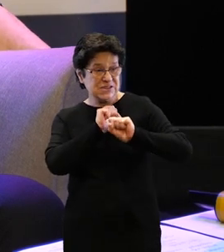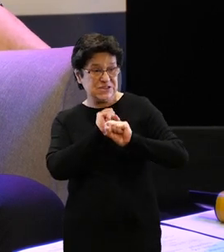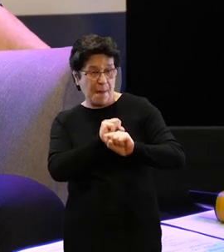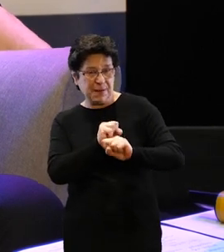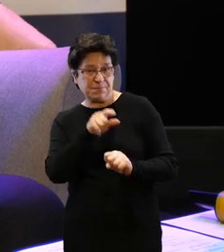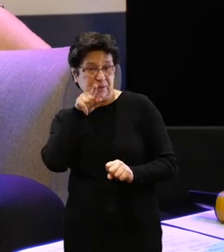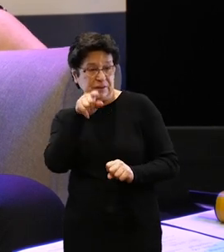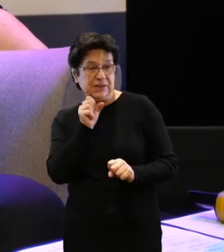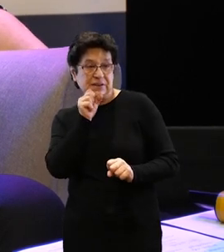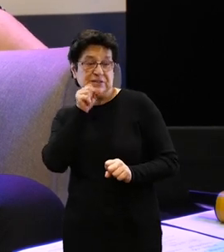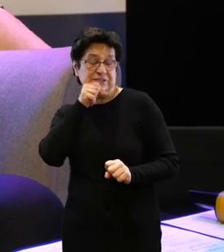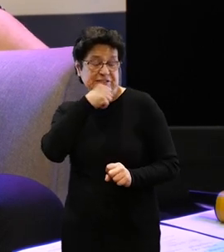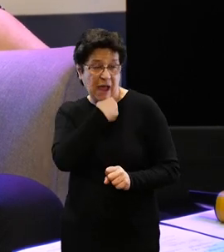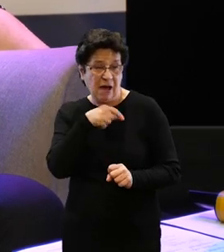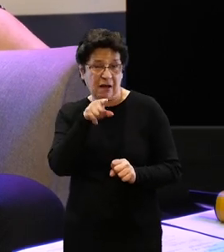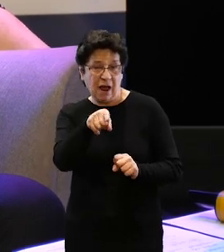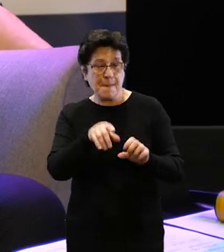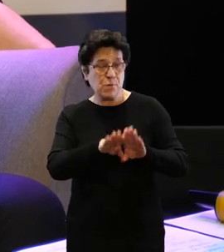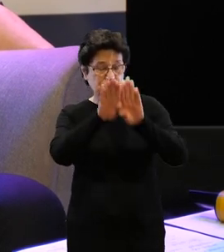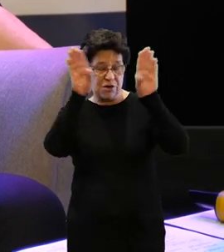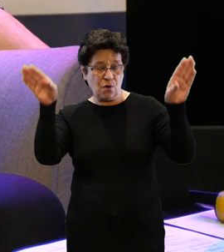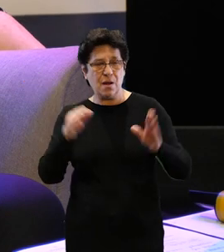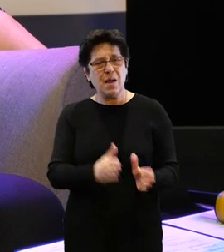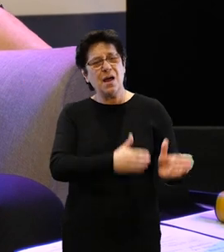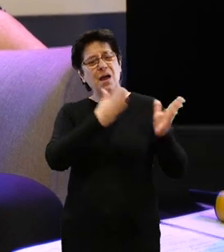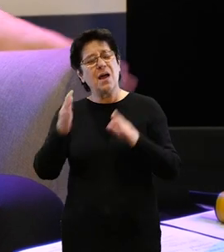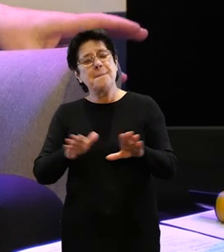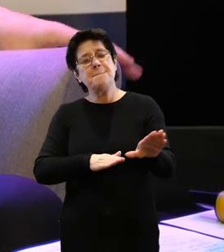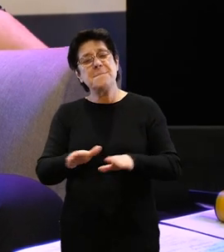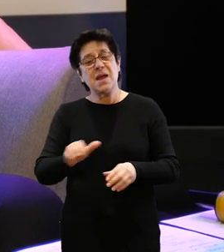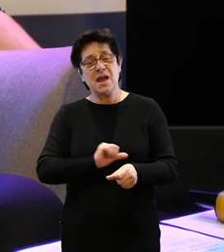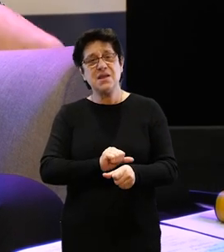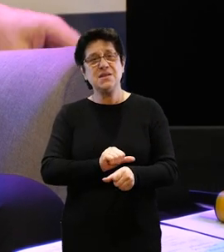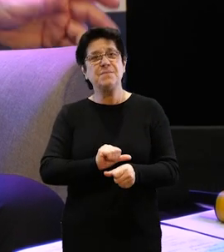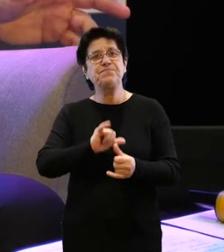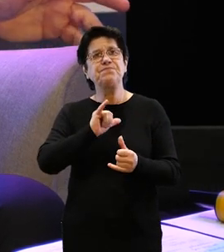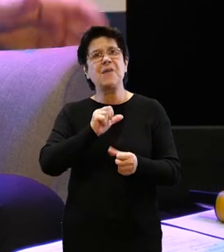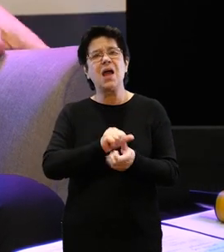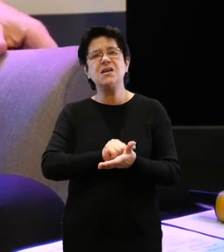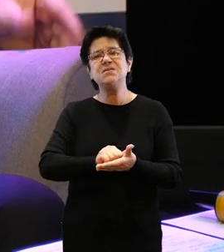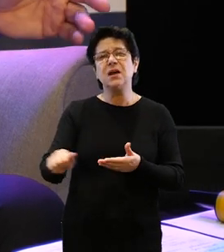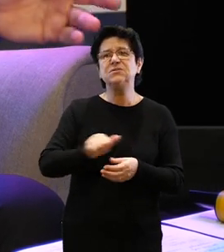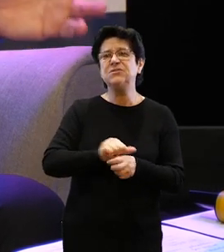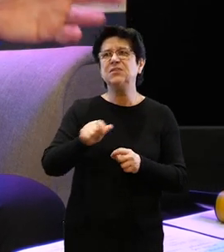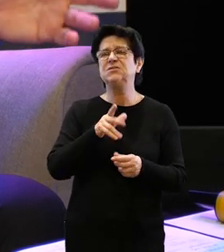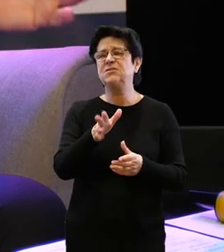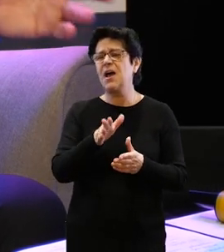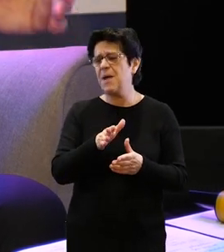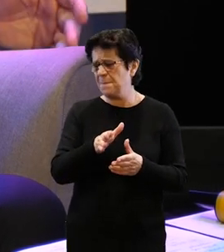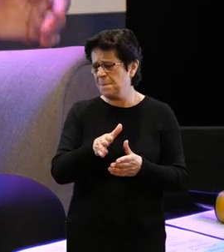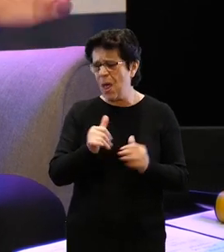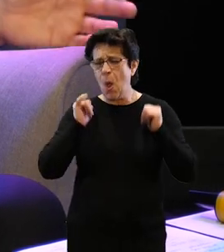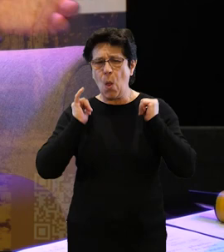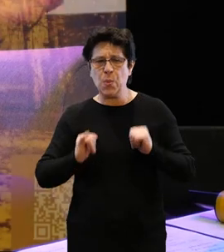prezentację Nie mam nic przeciwko temu następnym miejscem jest agroturystyka proszę państwa no